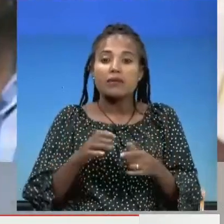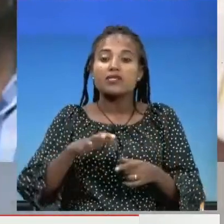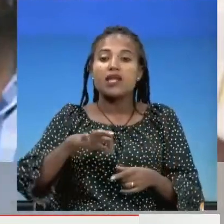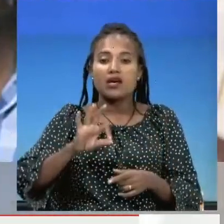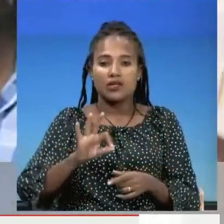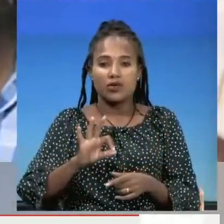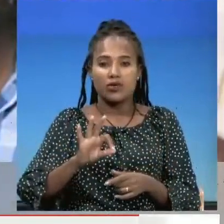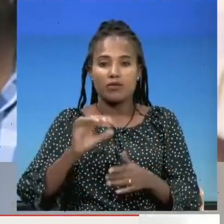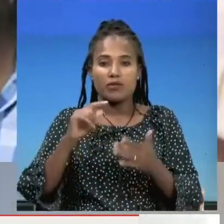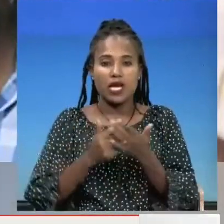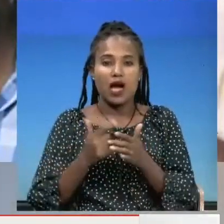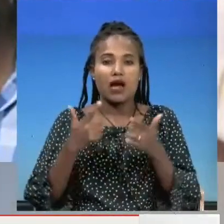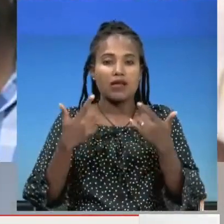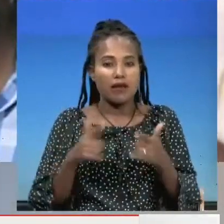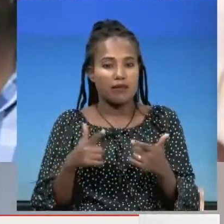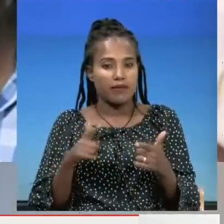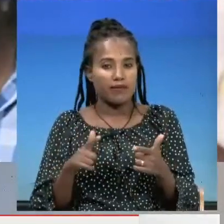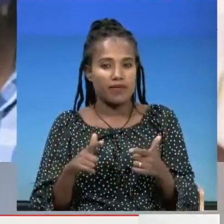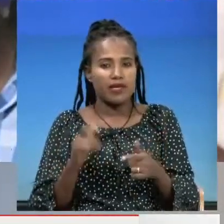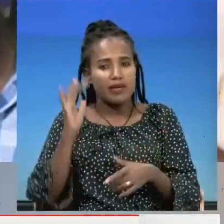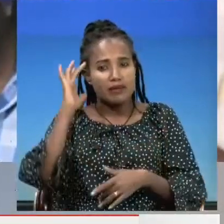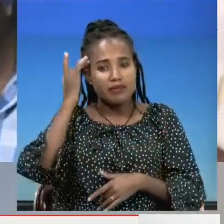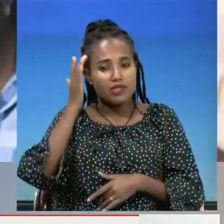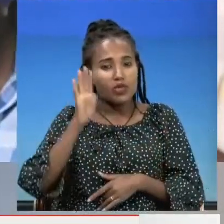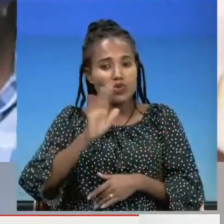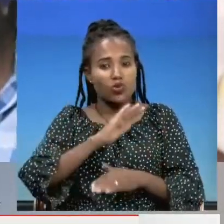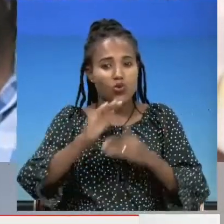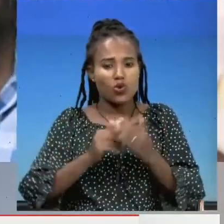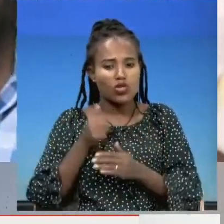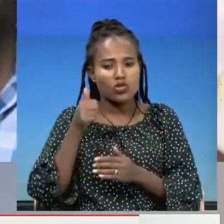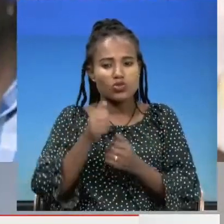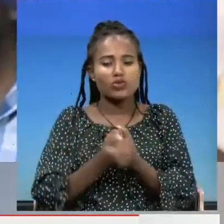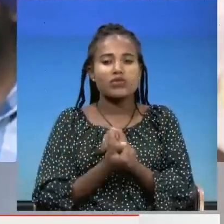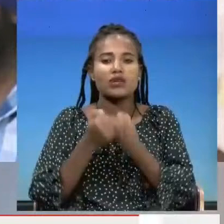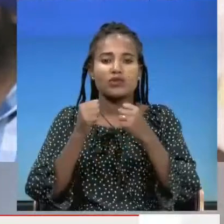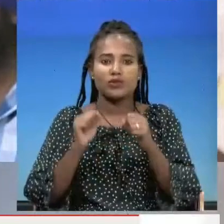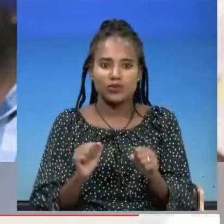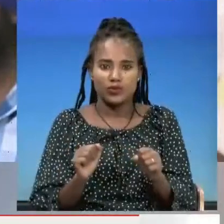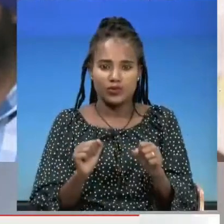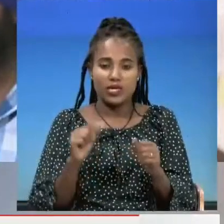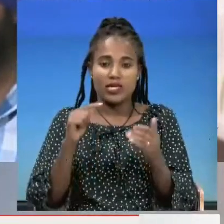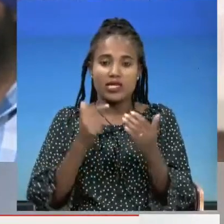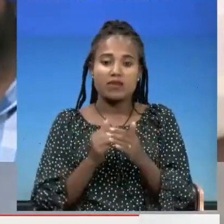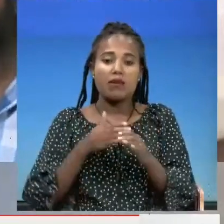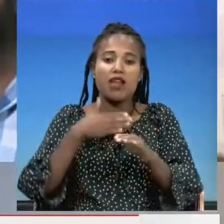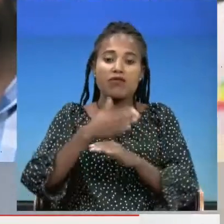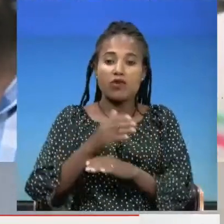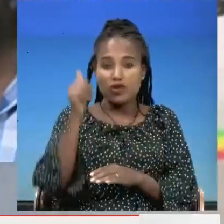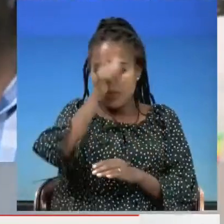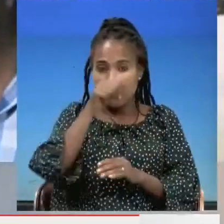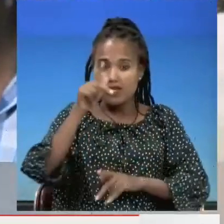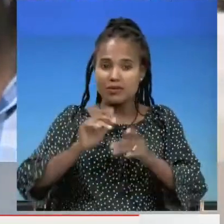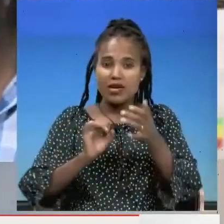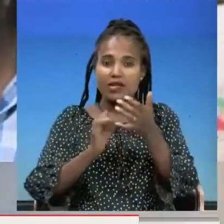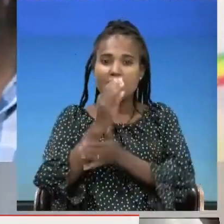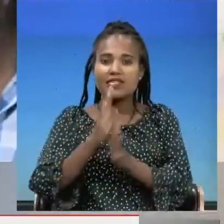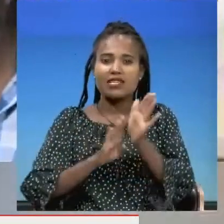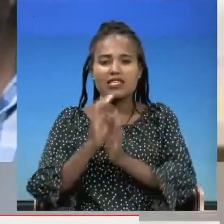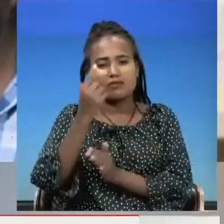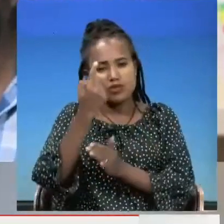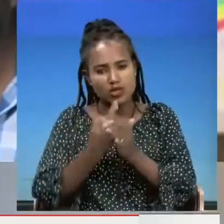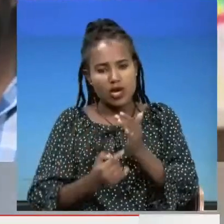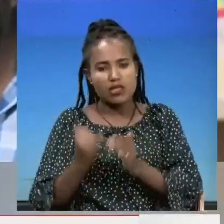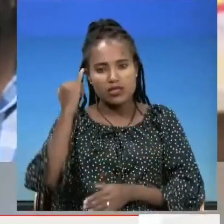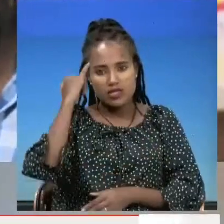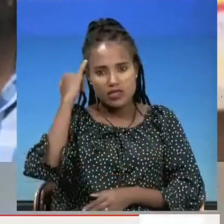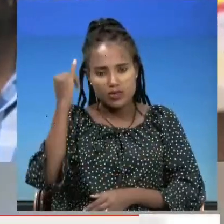ስላገኘሁኝ በዚህ አጋጣሚ በሽተኞች ሁሉ ራሳችሁን እንድትፈውሱ ከዛም አልፎ ለኢትዮጵያ ሕዝብ ልማትና እድገት ብቻ